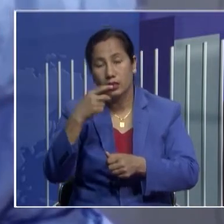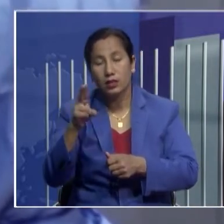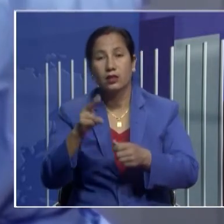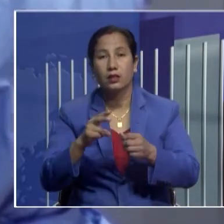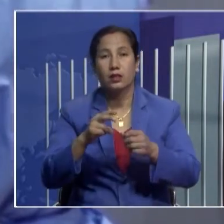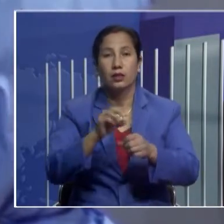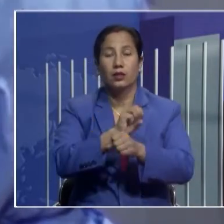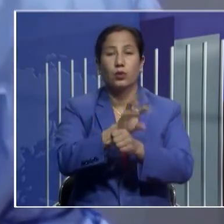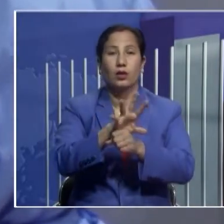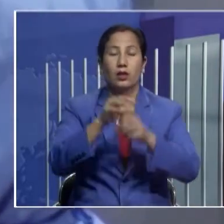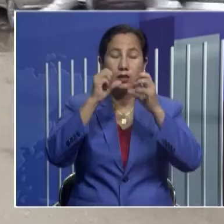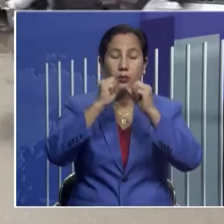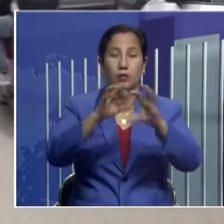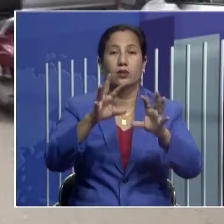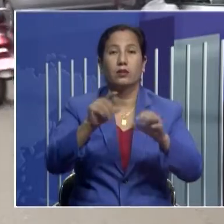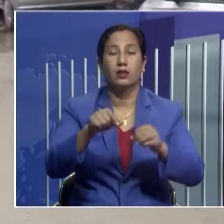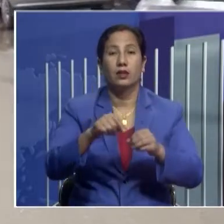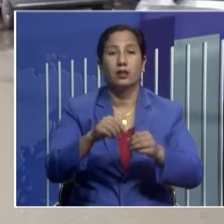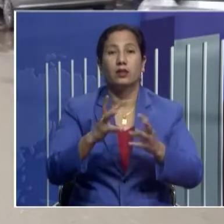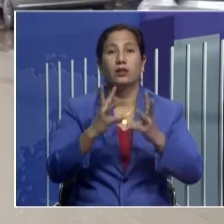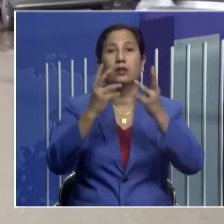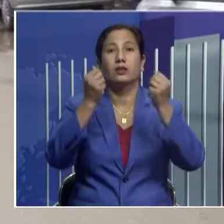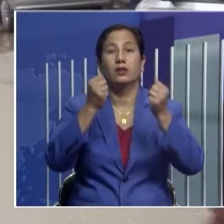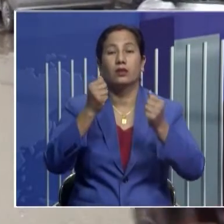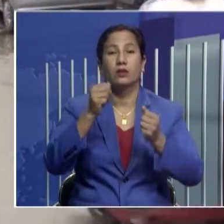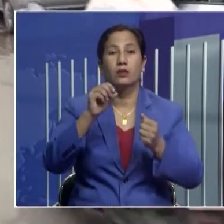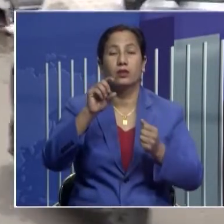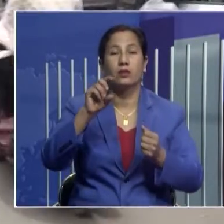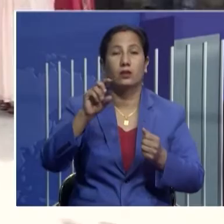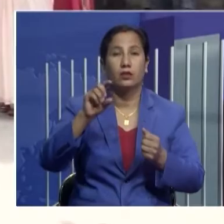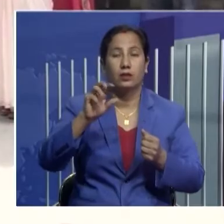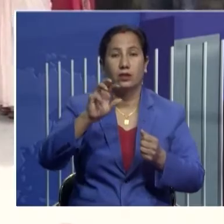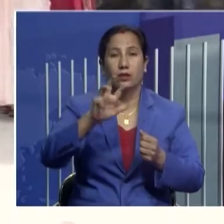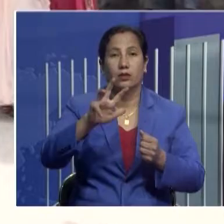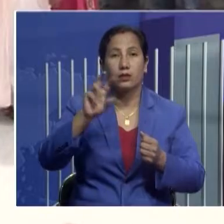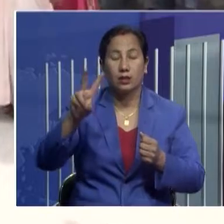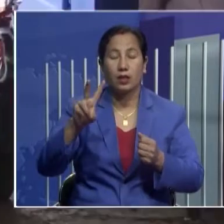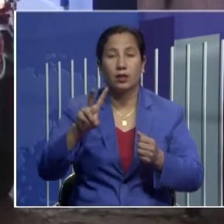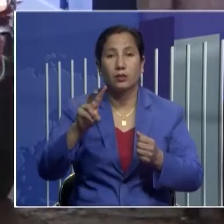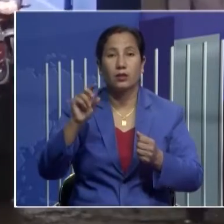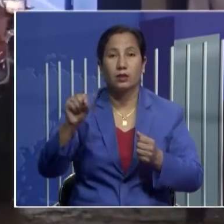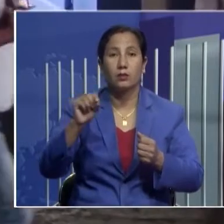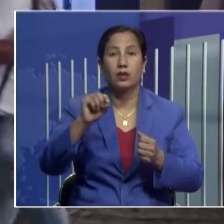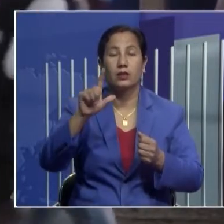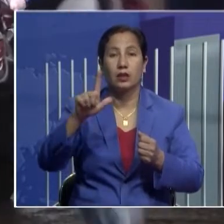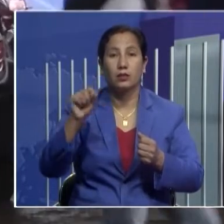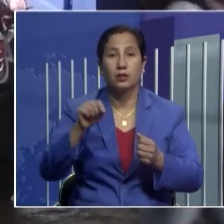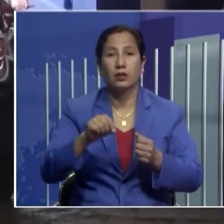छन्। निको हुनेको दर 97.7% रहेको मन्त्रालयले जनाएको छ। नेपालमा सक्रिय संक्रमित